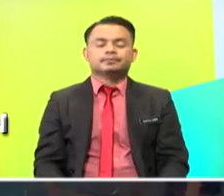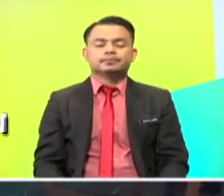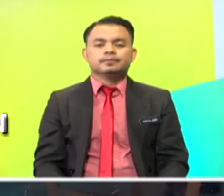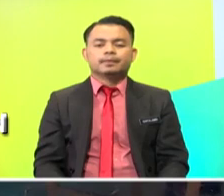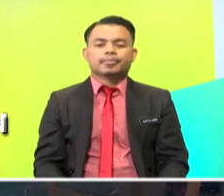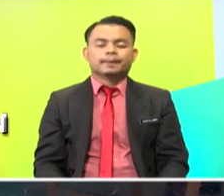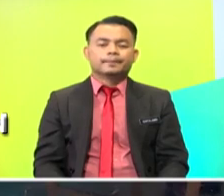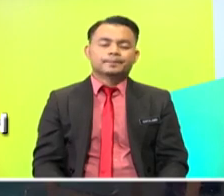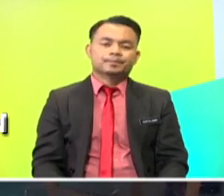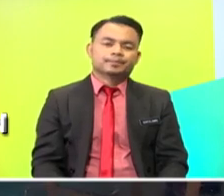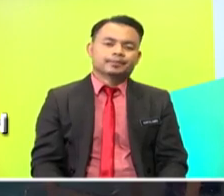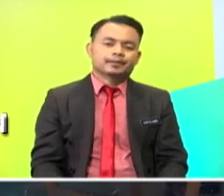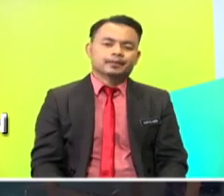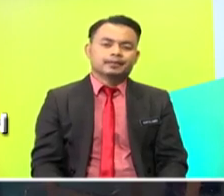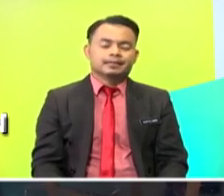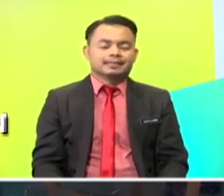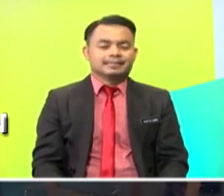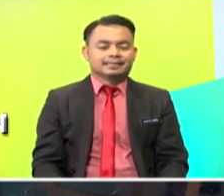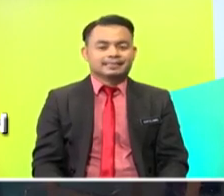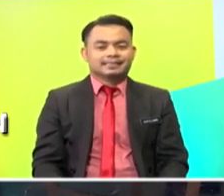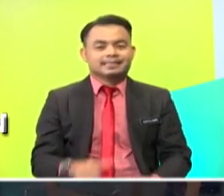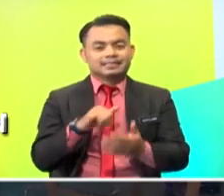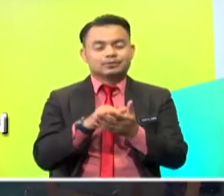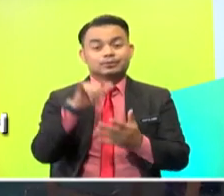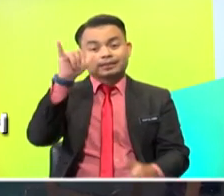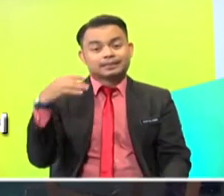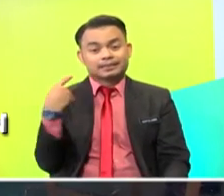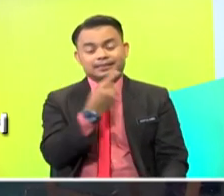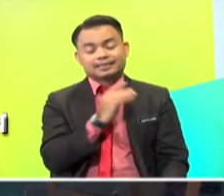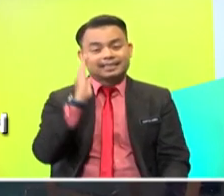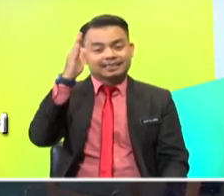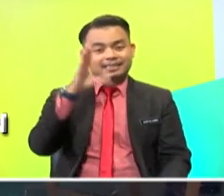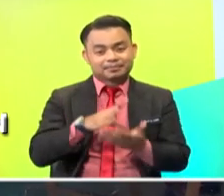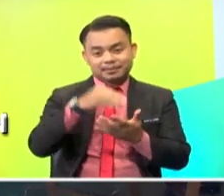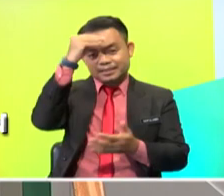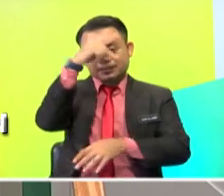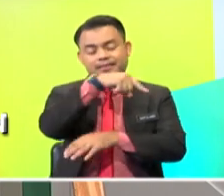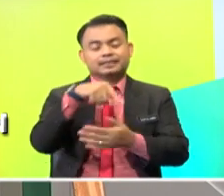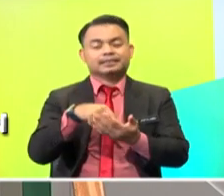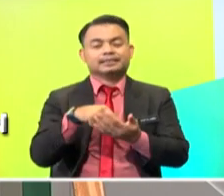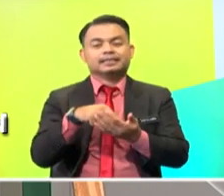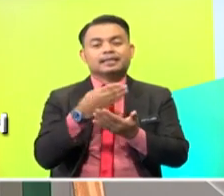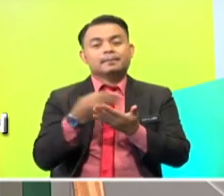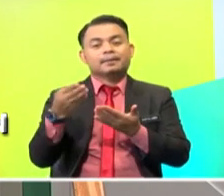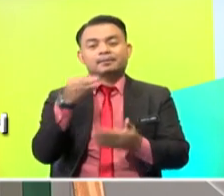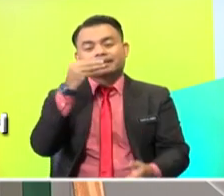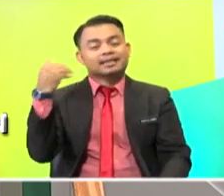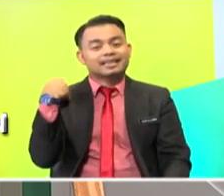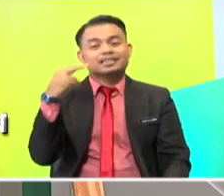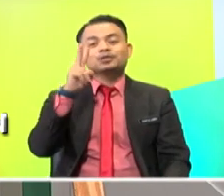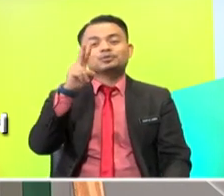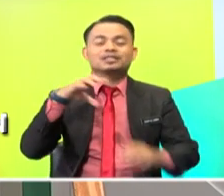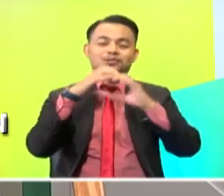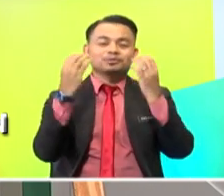terus Tolong saya ini segitiga belajar ini Kalau iya oke bahan makanan ada dua kumpulan jam pertama